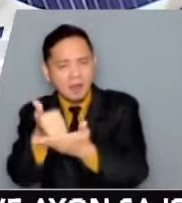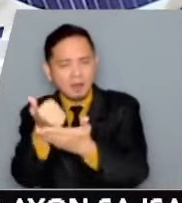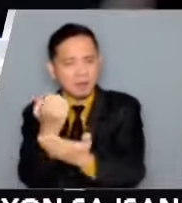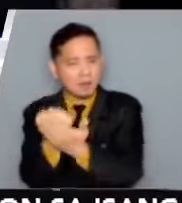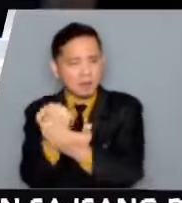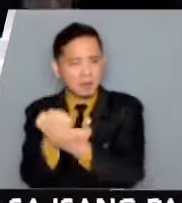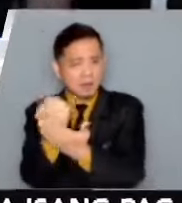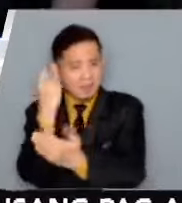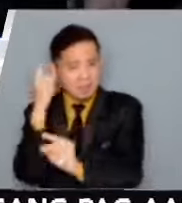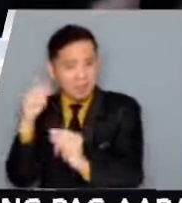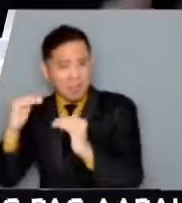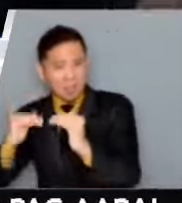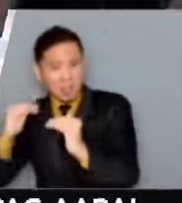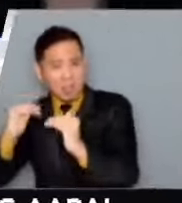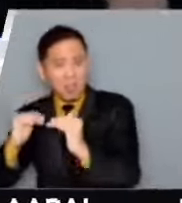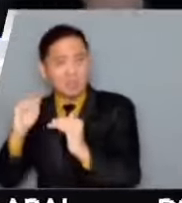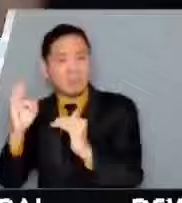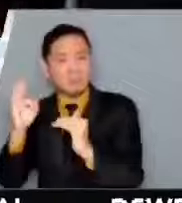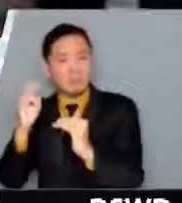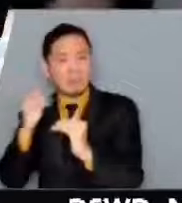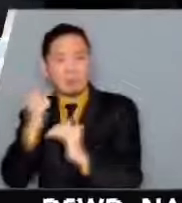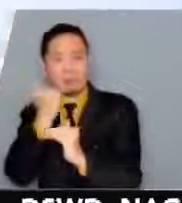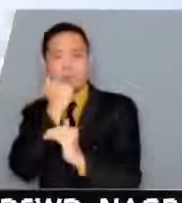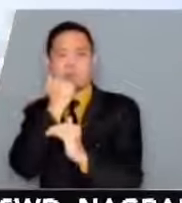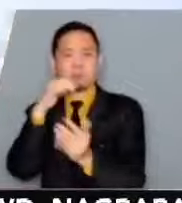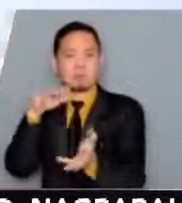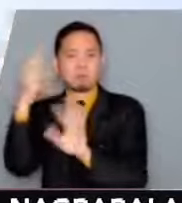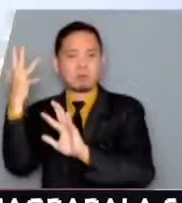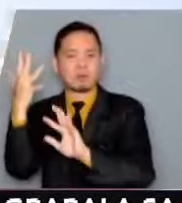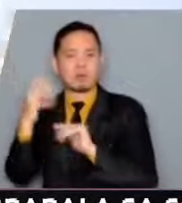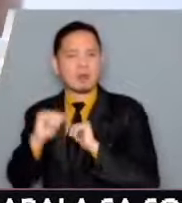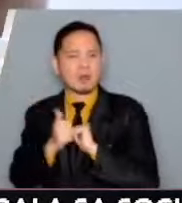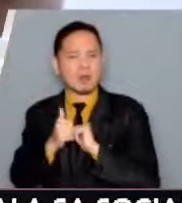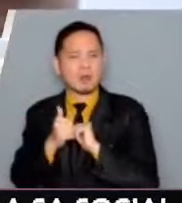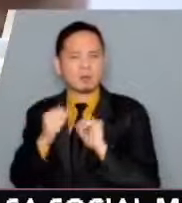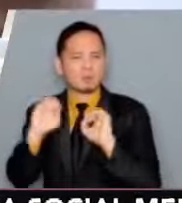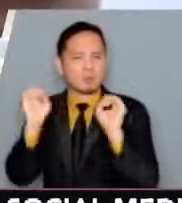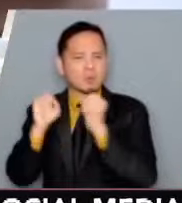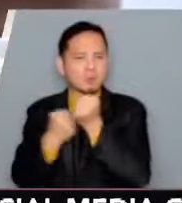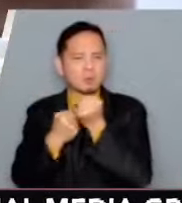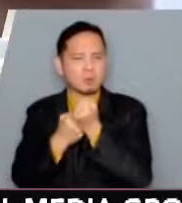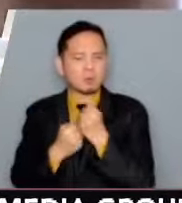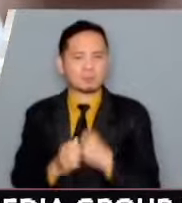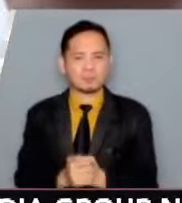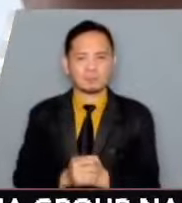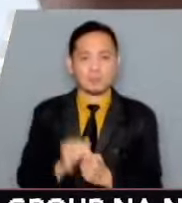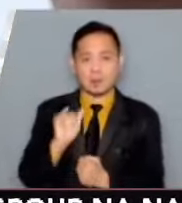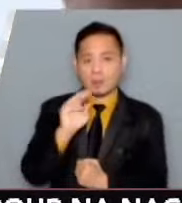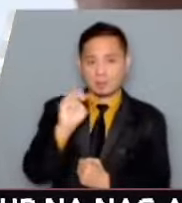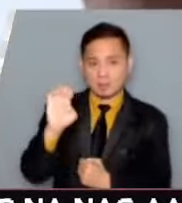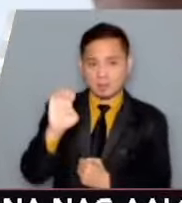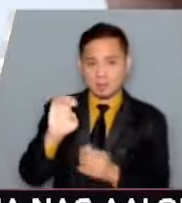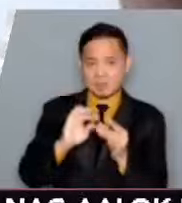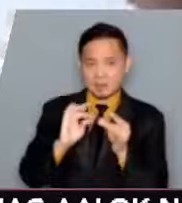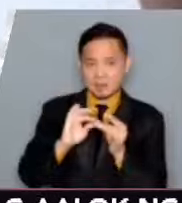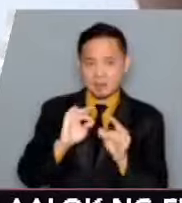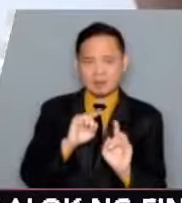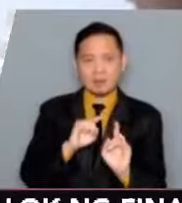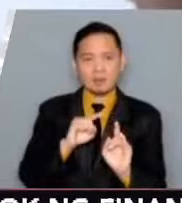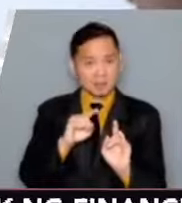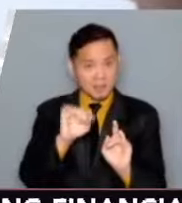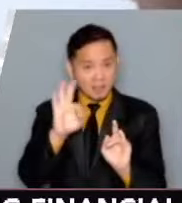kakapit pero ayon kay senadora IMY Marcos para mapondohan ang akap maraming kinaltasan na dapat sana binigyan ang